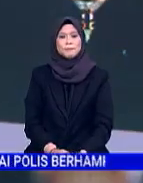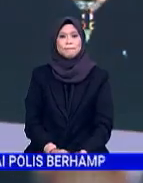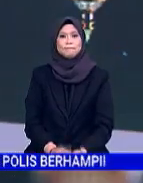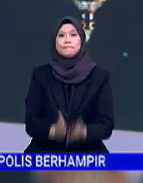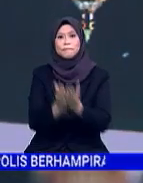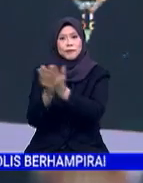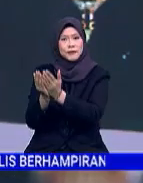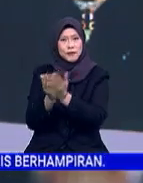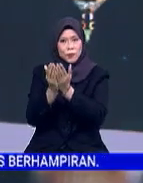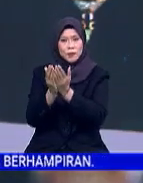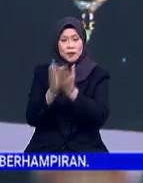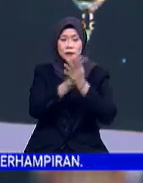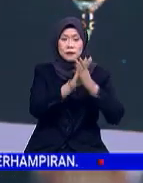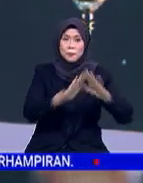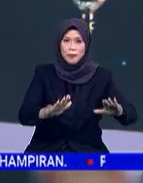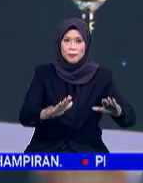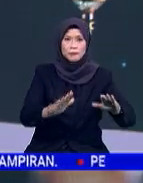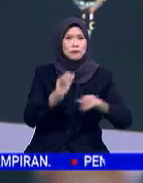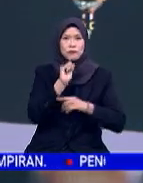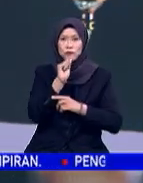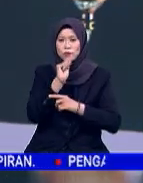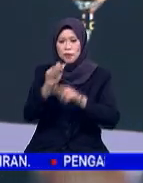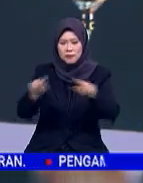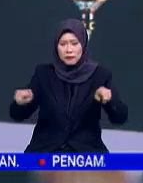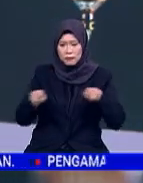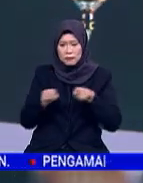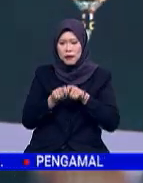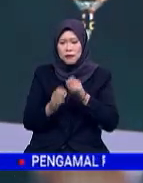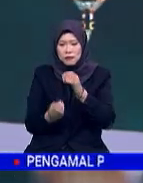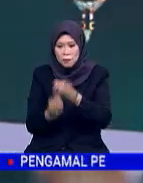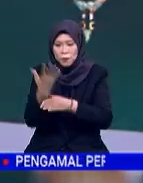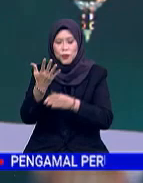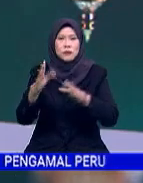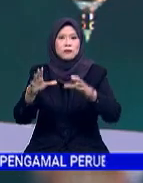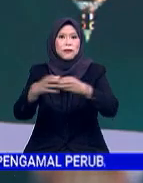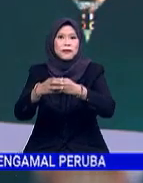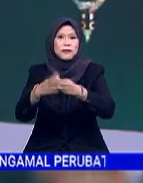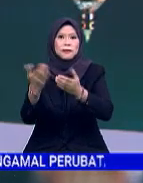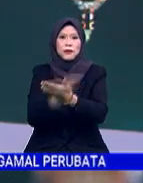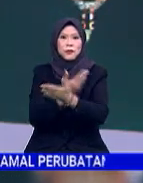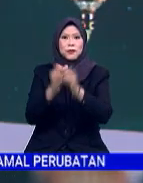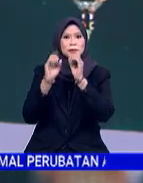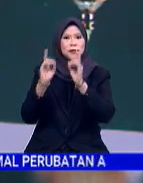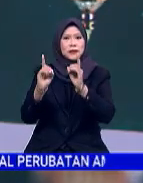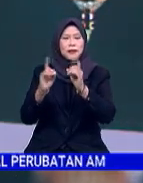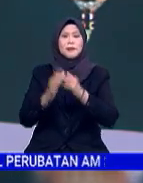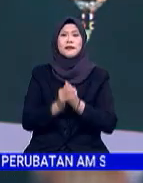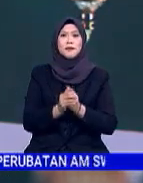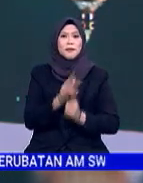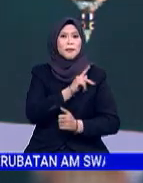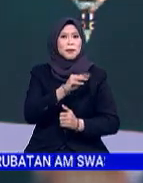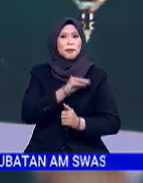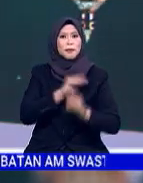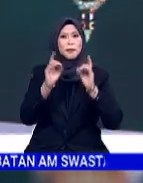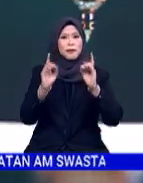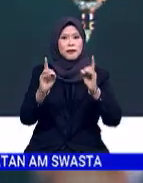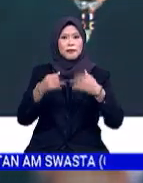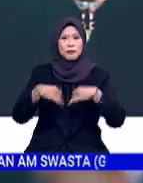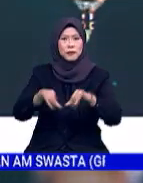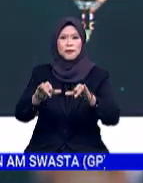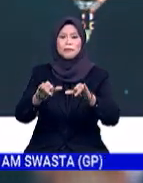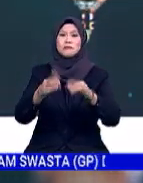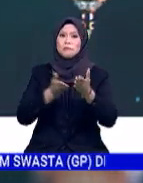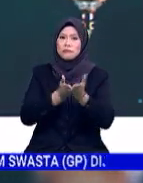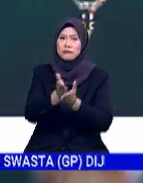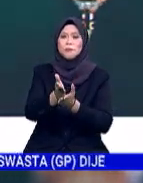sekolah adalah selamat dan bukannya tempat pencetus kluster covid-19 sehubungan itu Kementerian Pendidikan komited meneruskan sesi